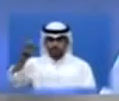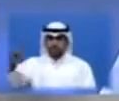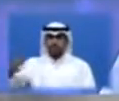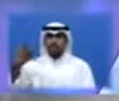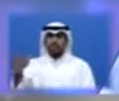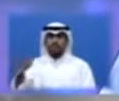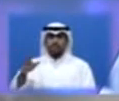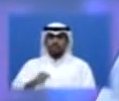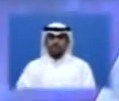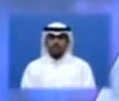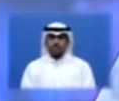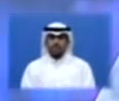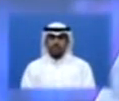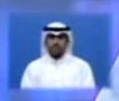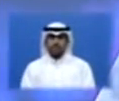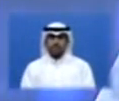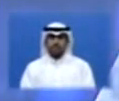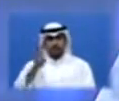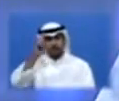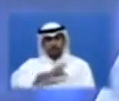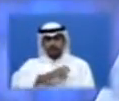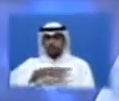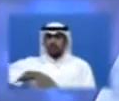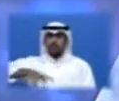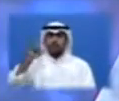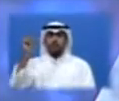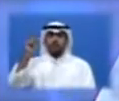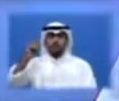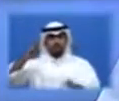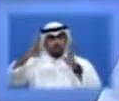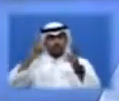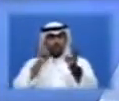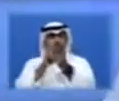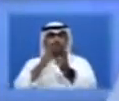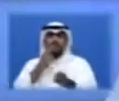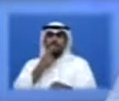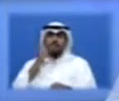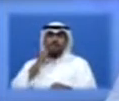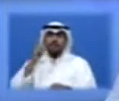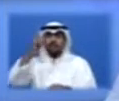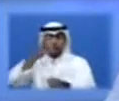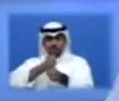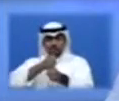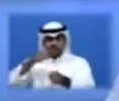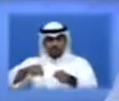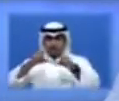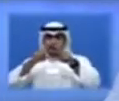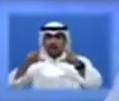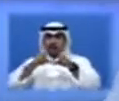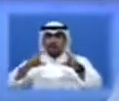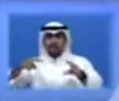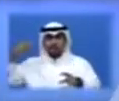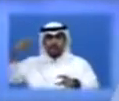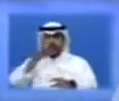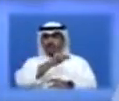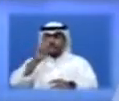ناهز 58. إنا لله وإنا إليه راجعون. في ختام